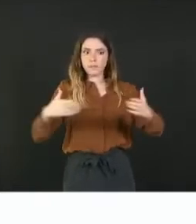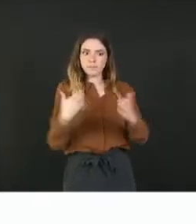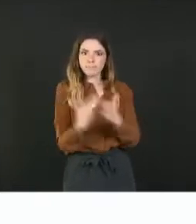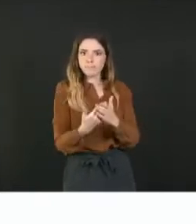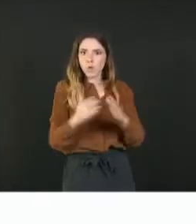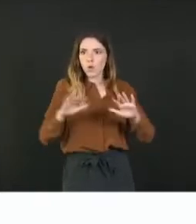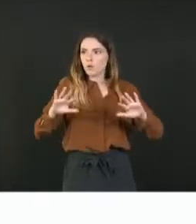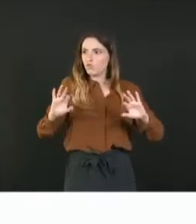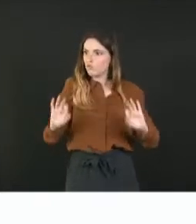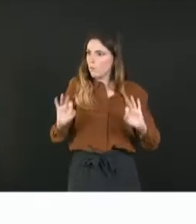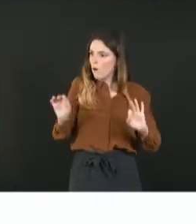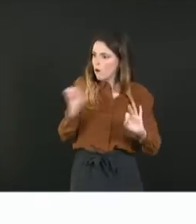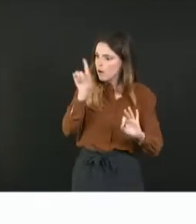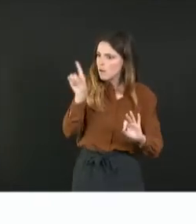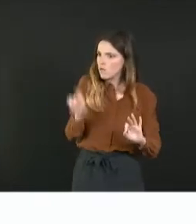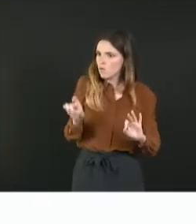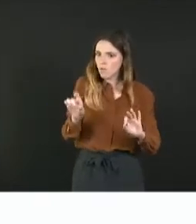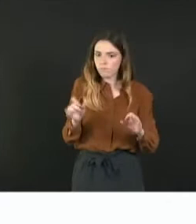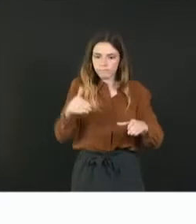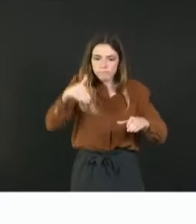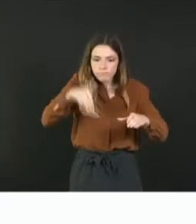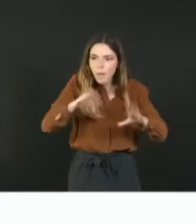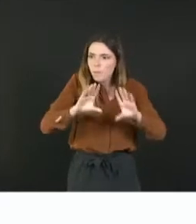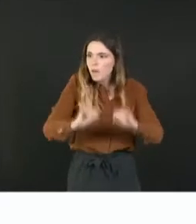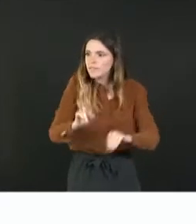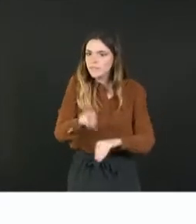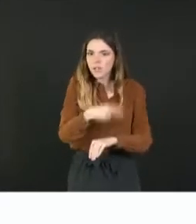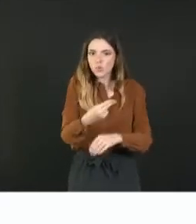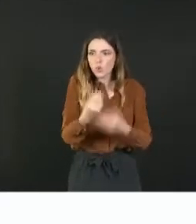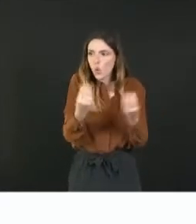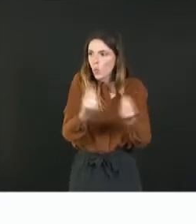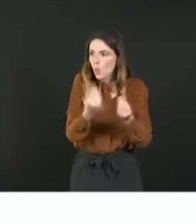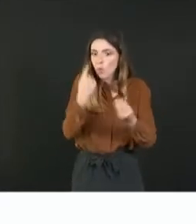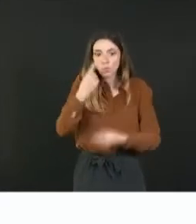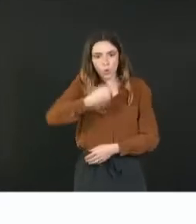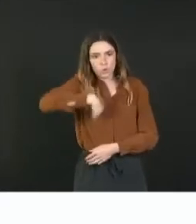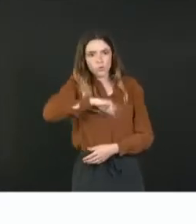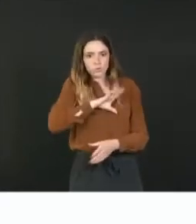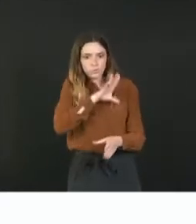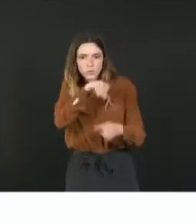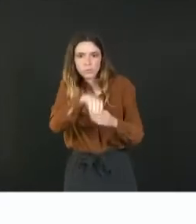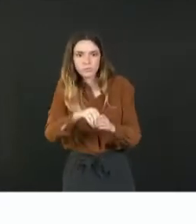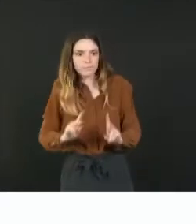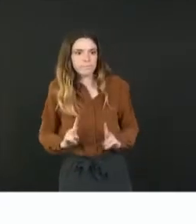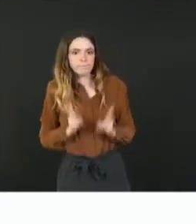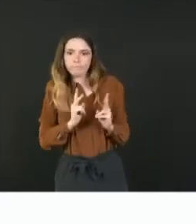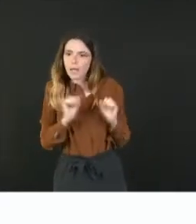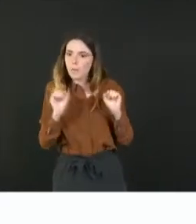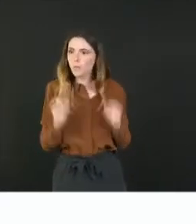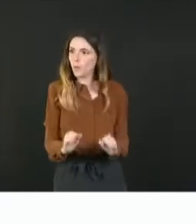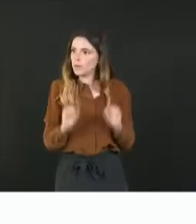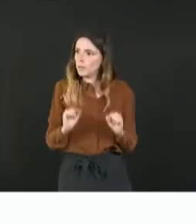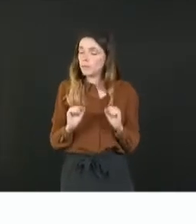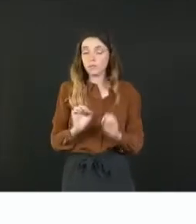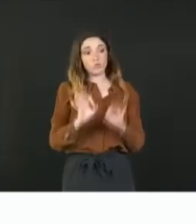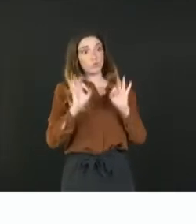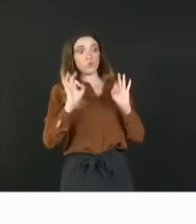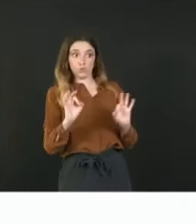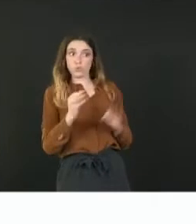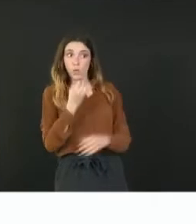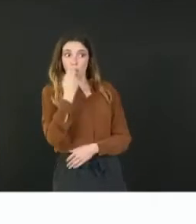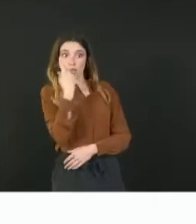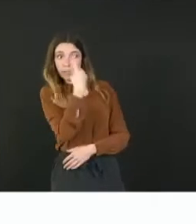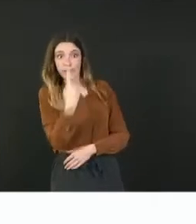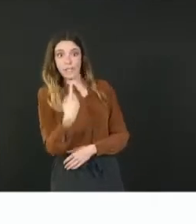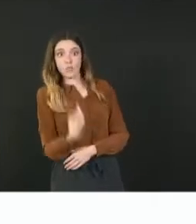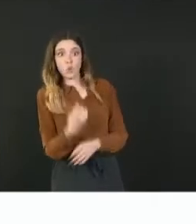en ville pour qu'elle nous sauve, nous, humains ou vivants, dans ces espaces urbains ? Vaste question, ça a été un peu dit, laisser